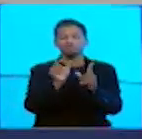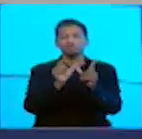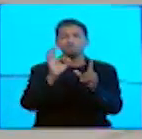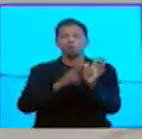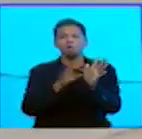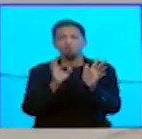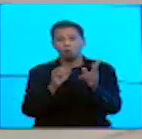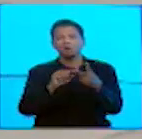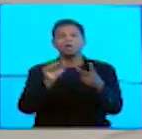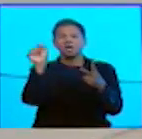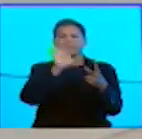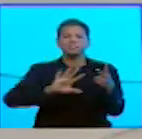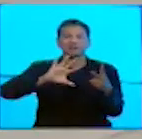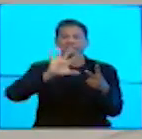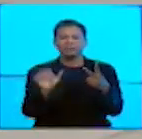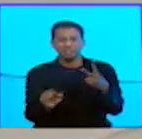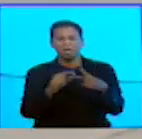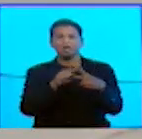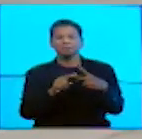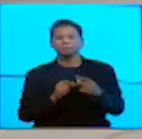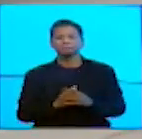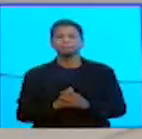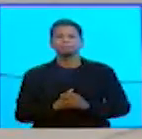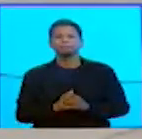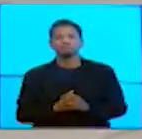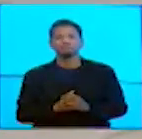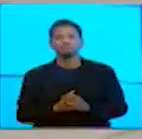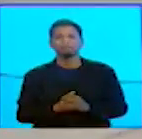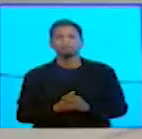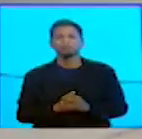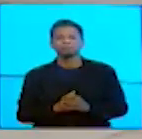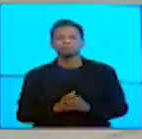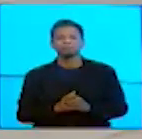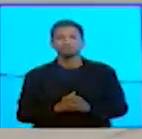Sudirman. Dari Jakarta, Daneswara, Irfan Hardiansyah, Ilham Zarkasi, iNews melaporkan.